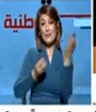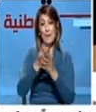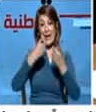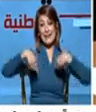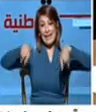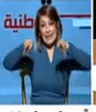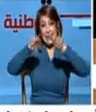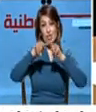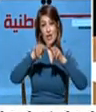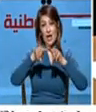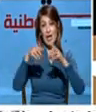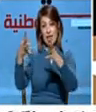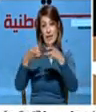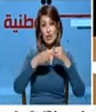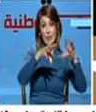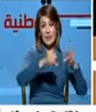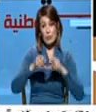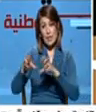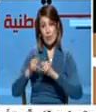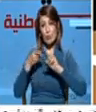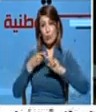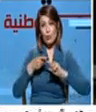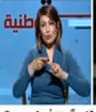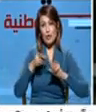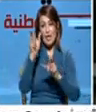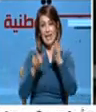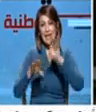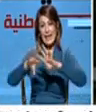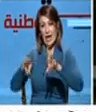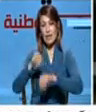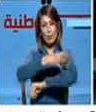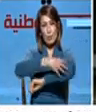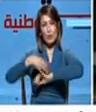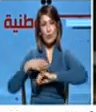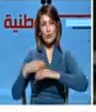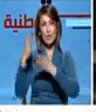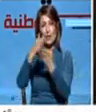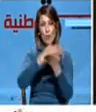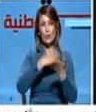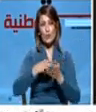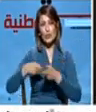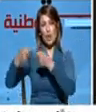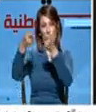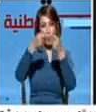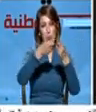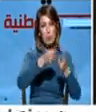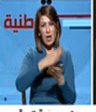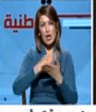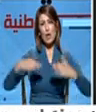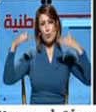قبول وتجميع الا عاليه العينيه الفائده الفئات المتطرفه والتي يقع وتوزيعها فيما بعد اللجنه هذه هي تكون